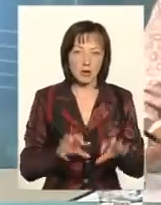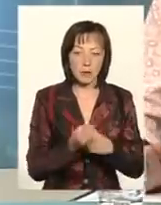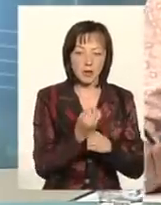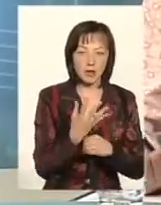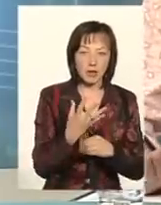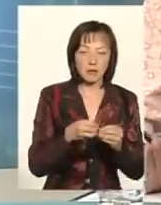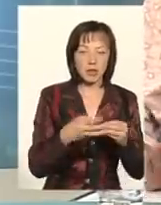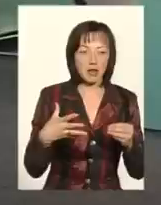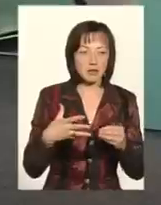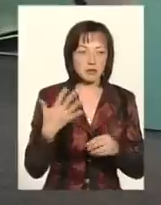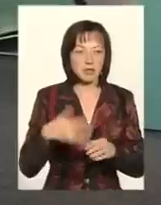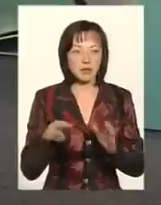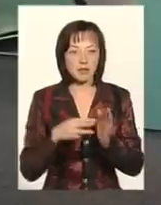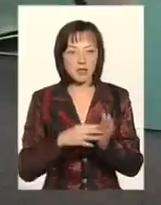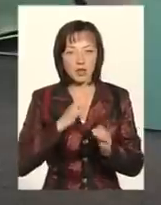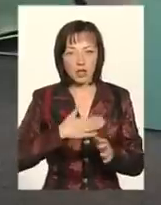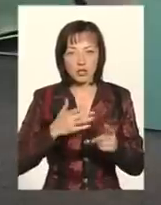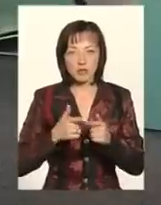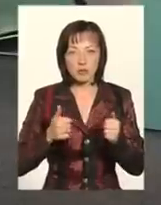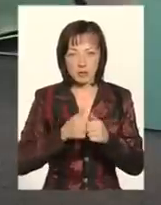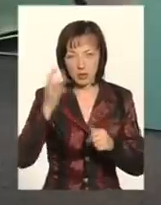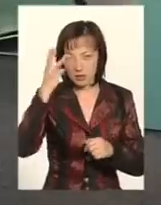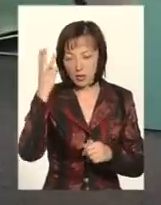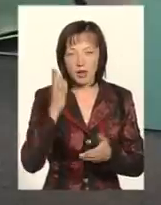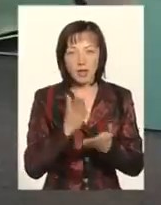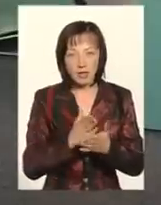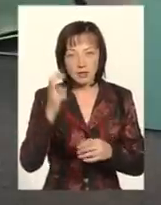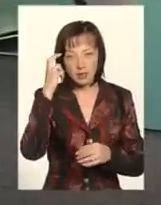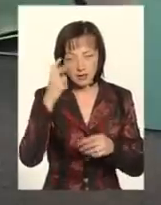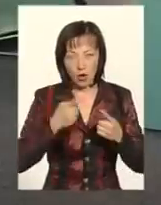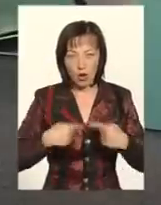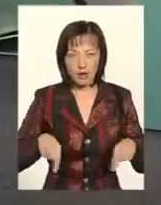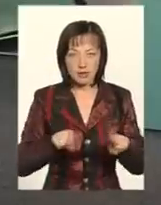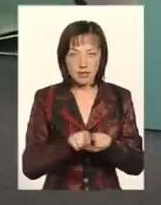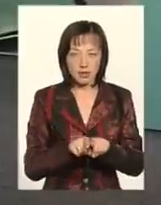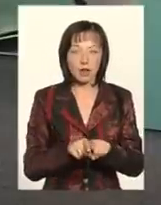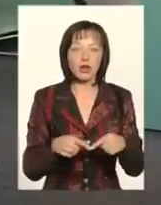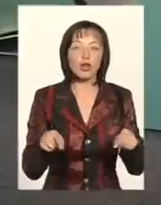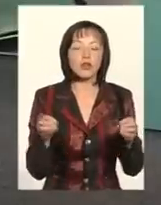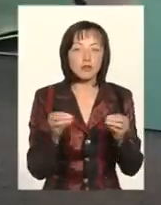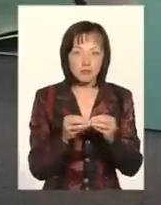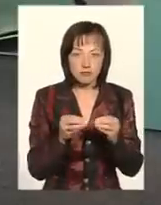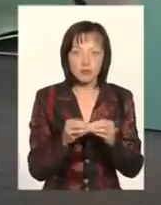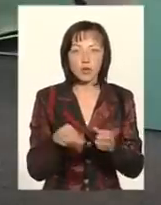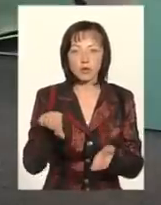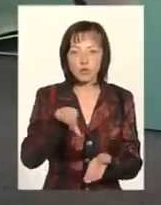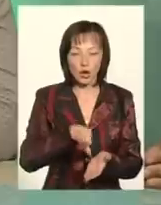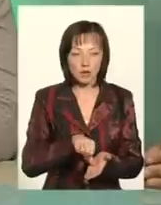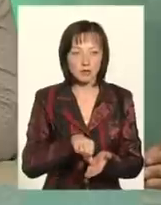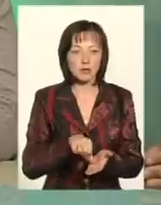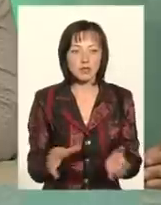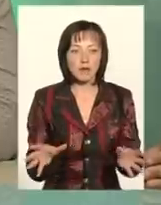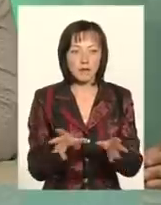1558 на нашей хмельницкой организации Нет но у нас есть ещё Киевская организация где мы тоже участвуем